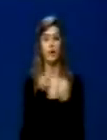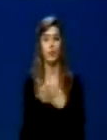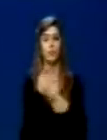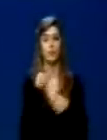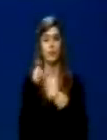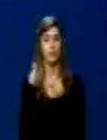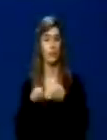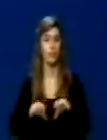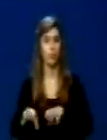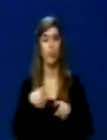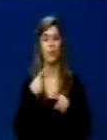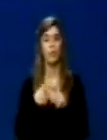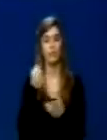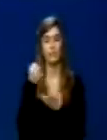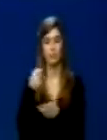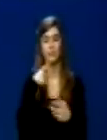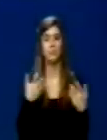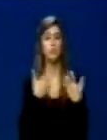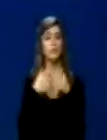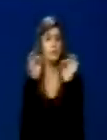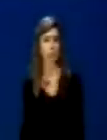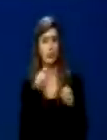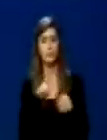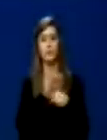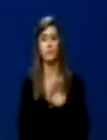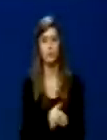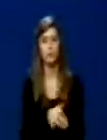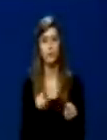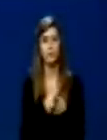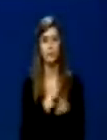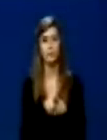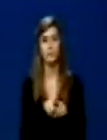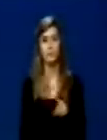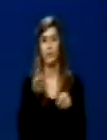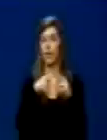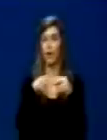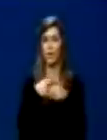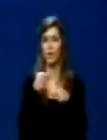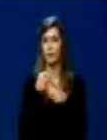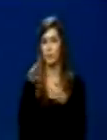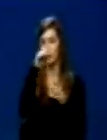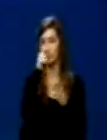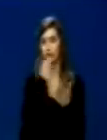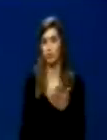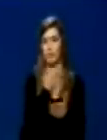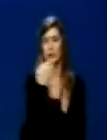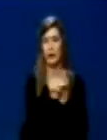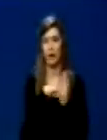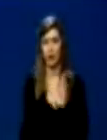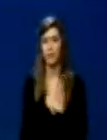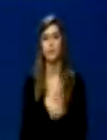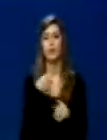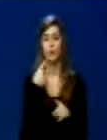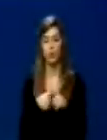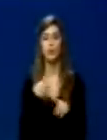me regullat e përcaktuar ligjore, pra këtu ka pasur shkelje të drejt për së drejtje të kryera nga AKP-ja, për cilat ta duhet të përgjigjen gjithsesi, dhe